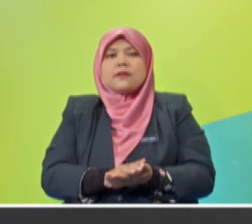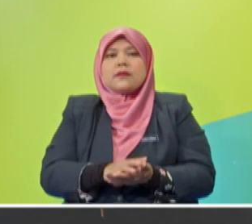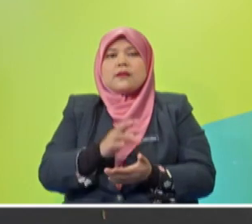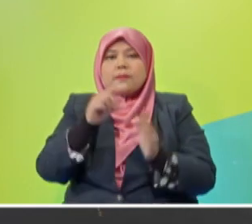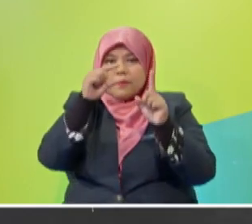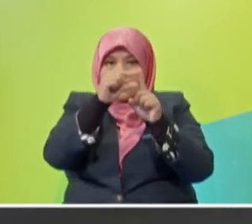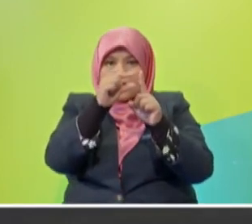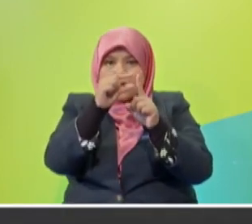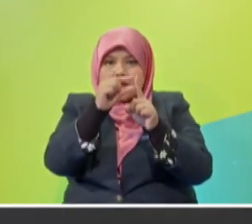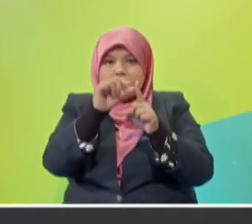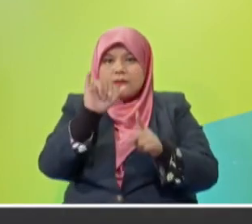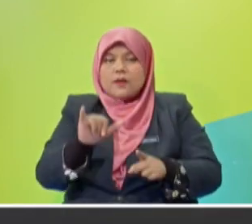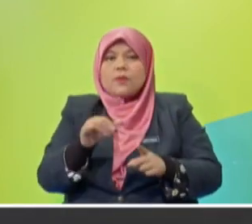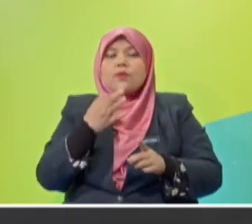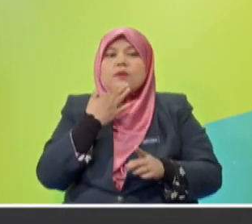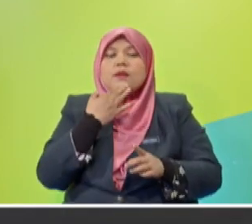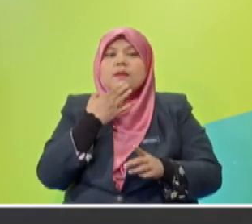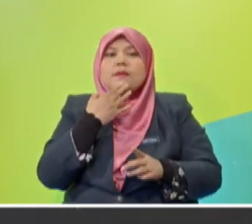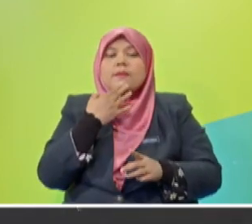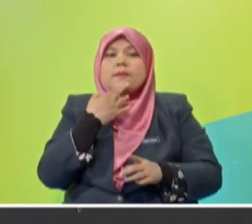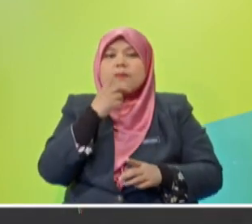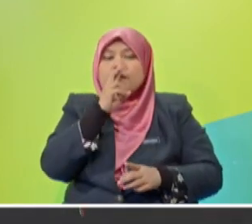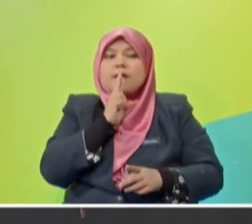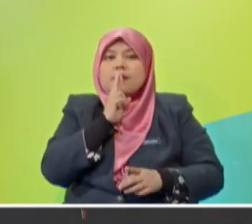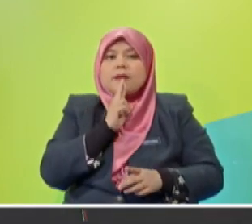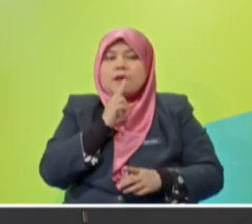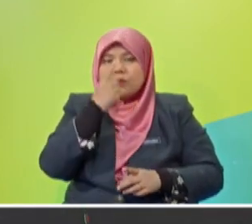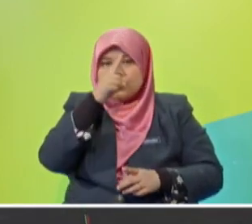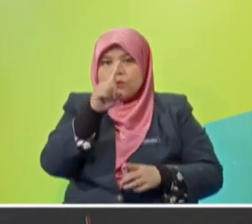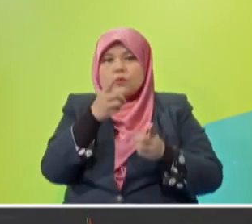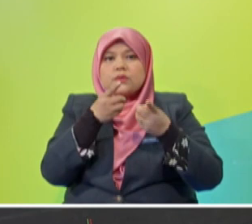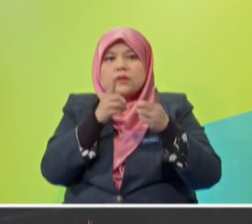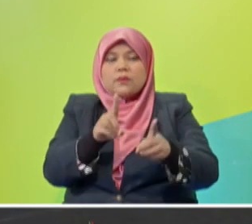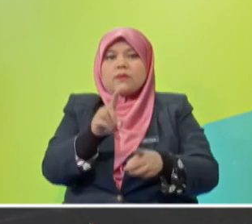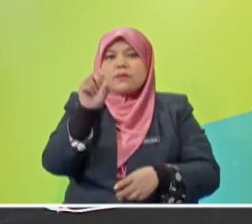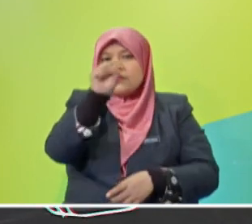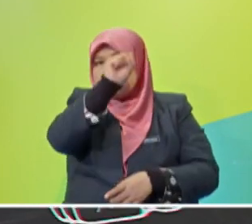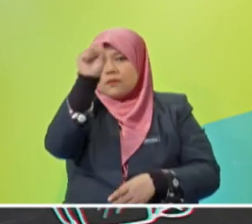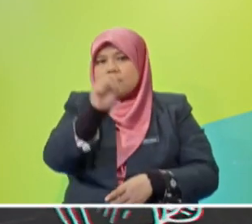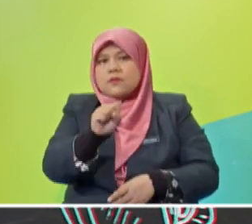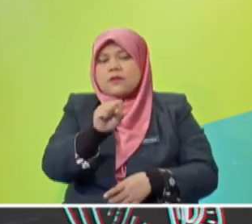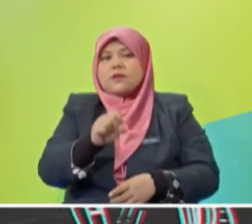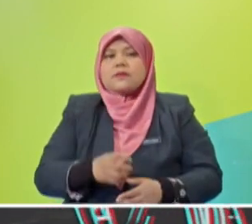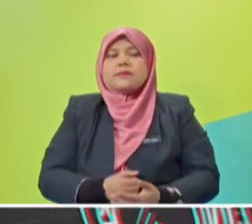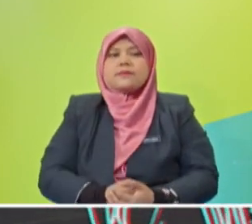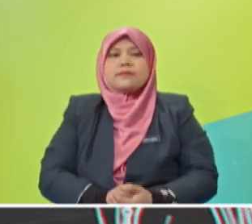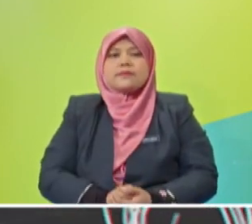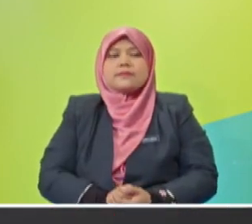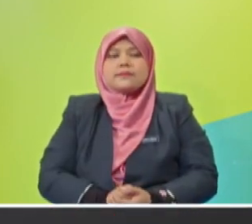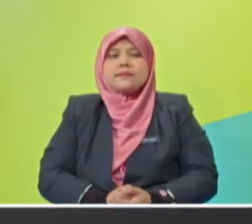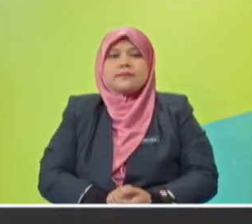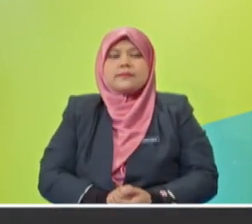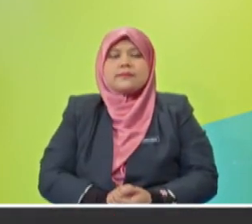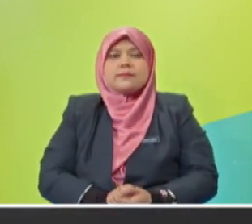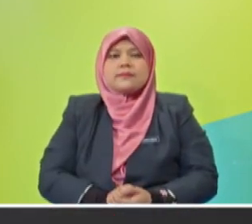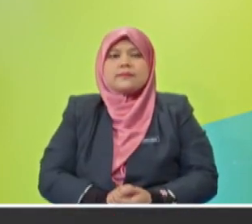mempunyai nilai yang tinggi dan dapat dijual secara ekspor ke luar negara kerana ia mendapat permintaan yang tinggi dalam kalangan pembeli.